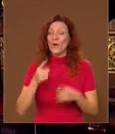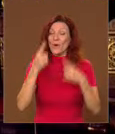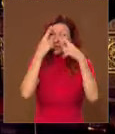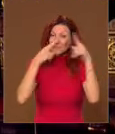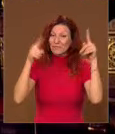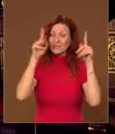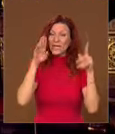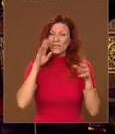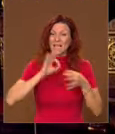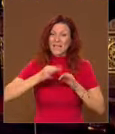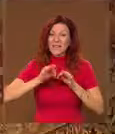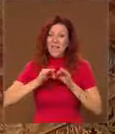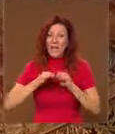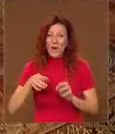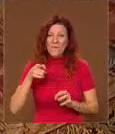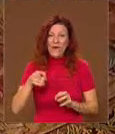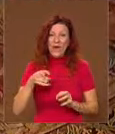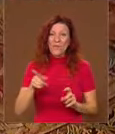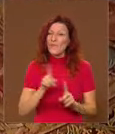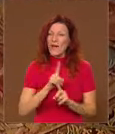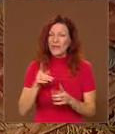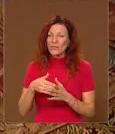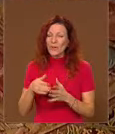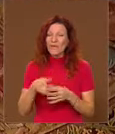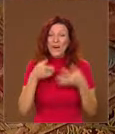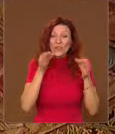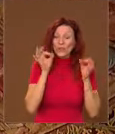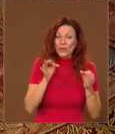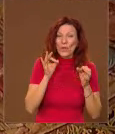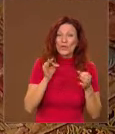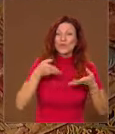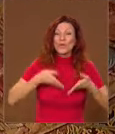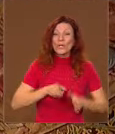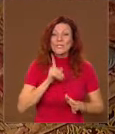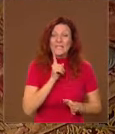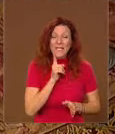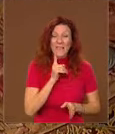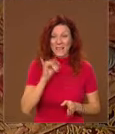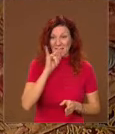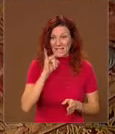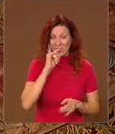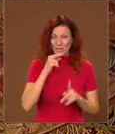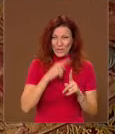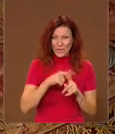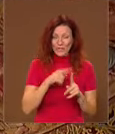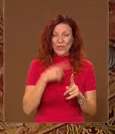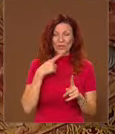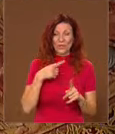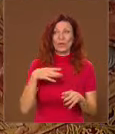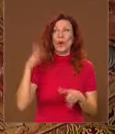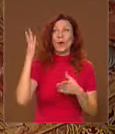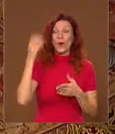тълкуват тези думи именно във връзка с раждането на